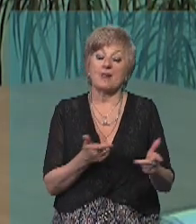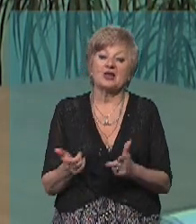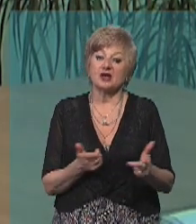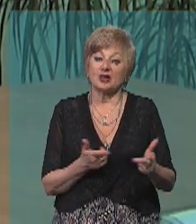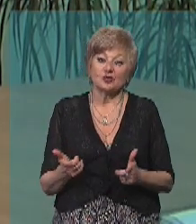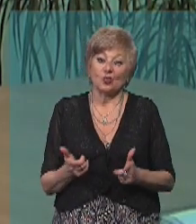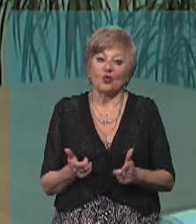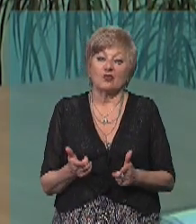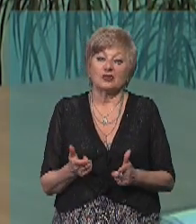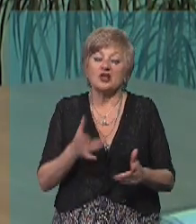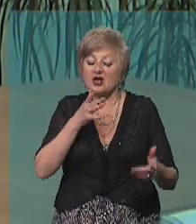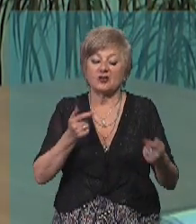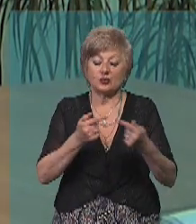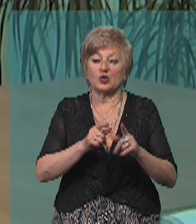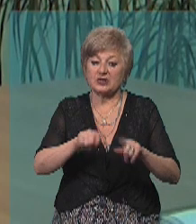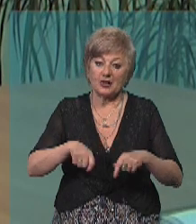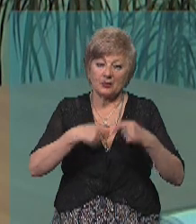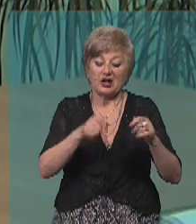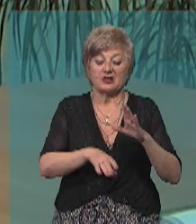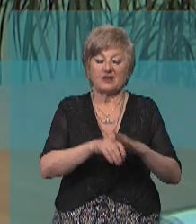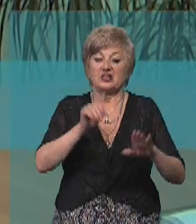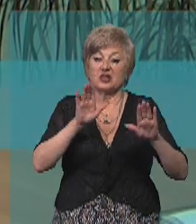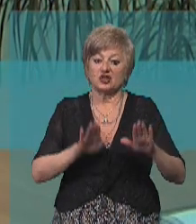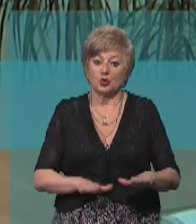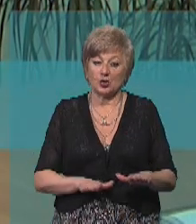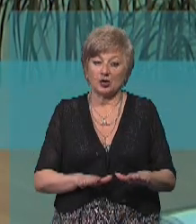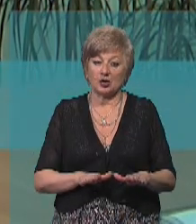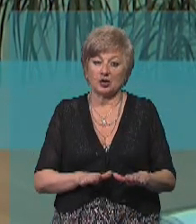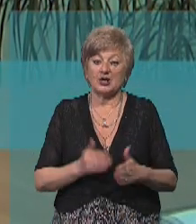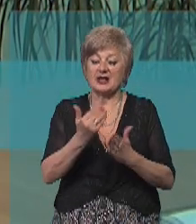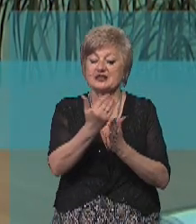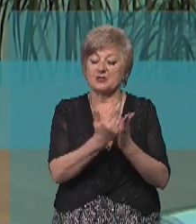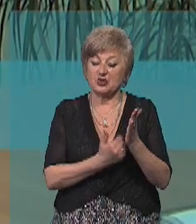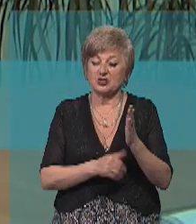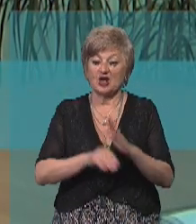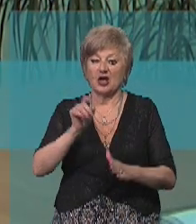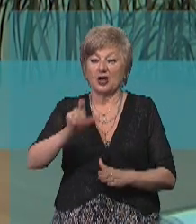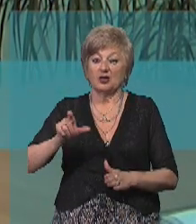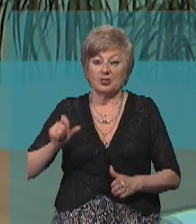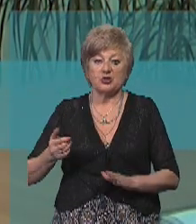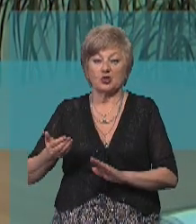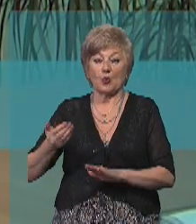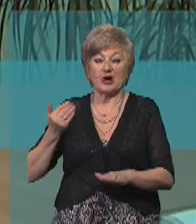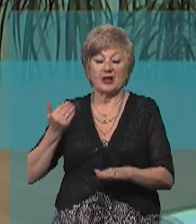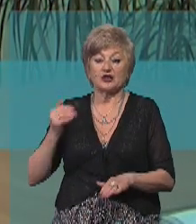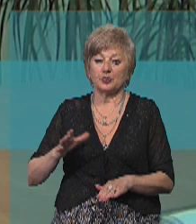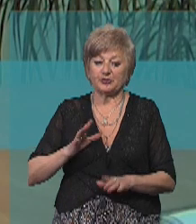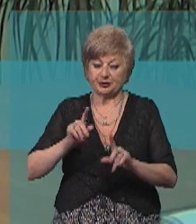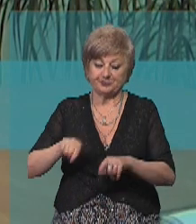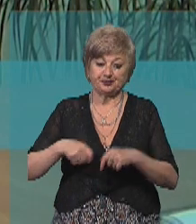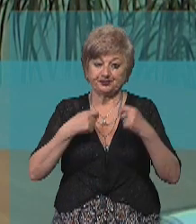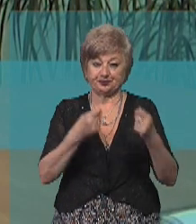та вчасно передали на виборчі дільниці списки виборців, як попередні, які були передані